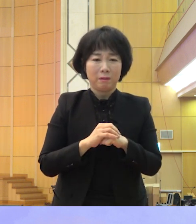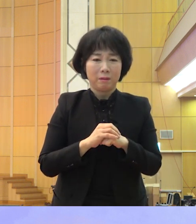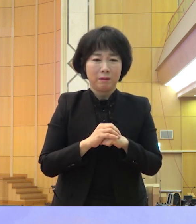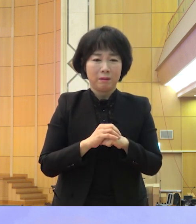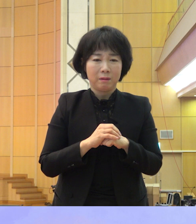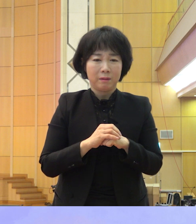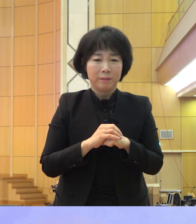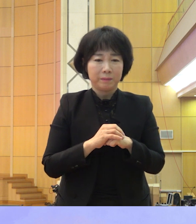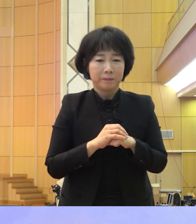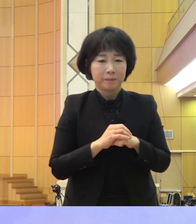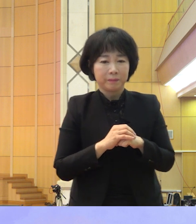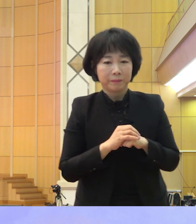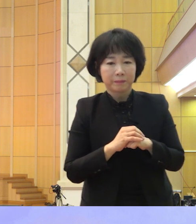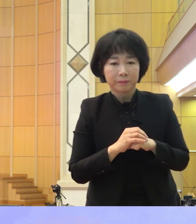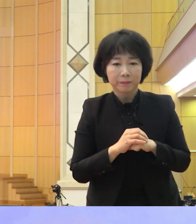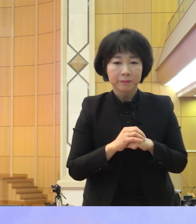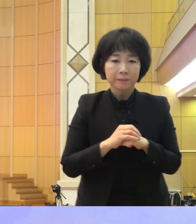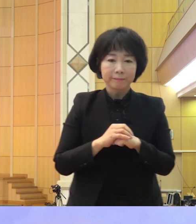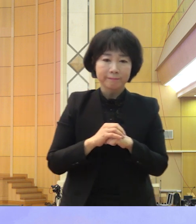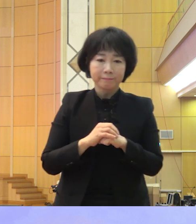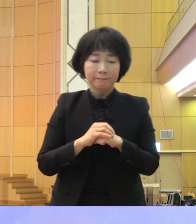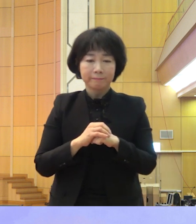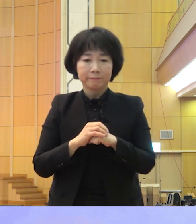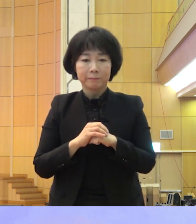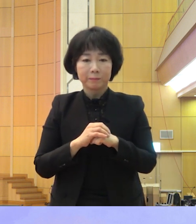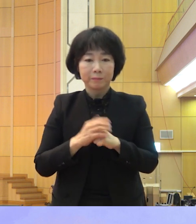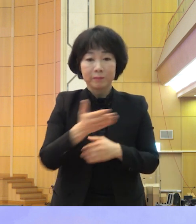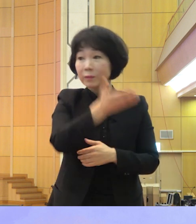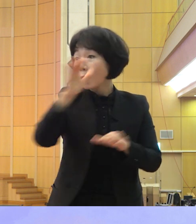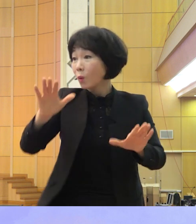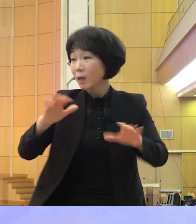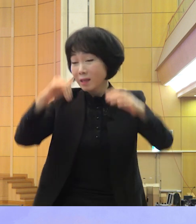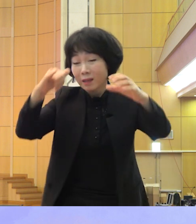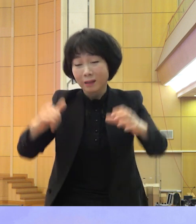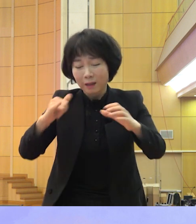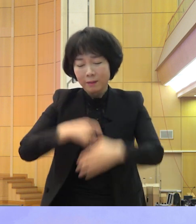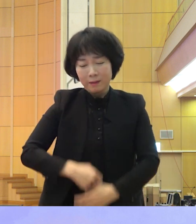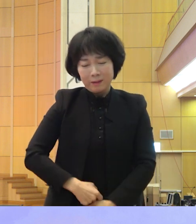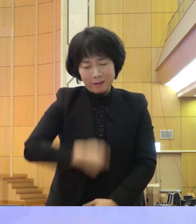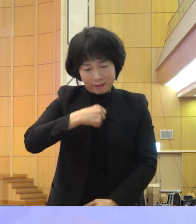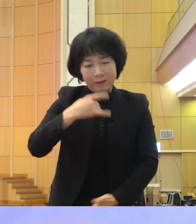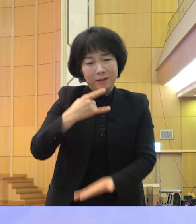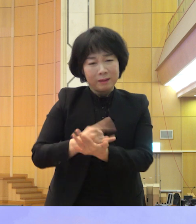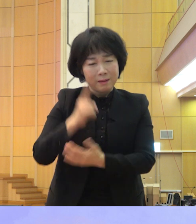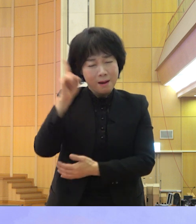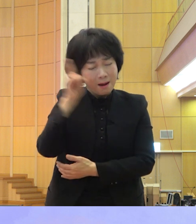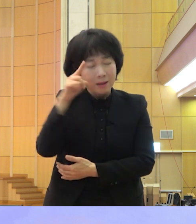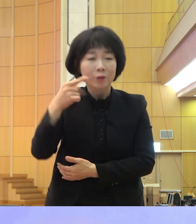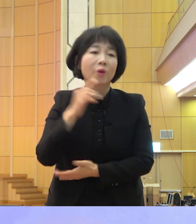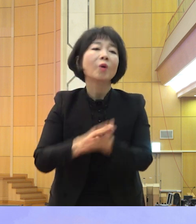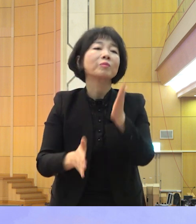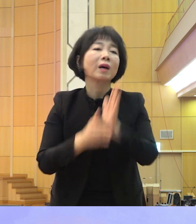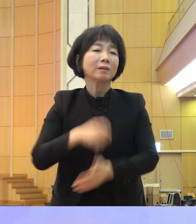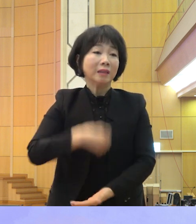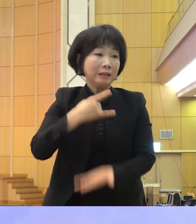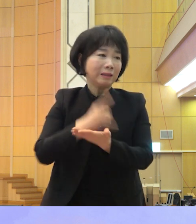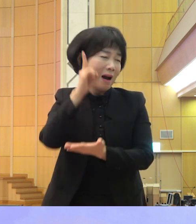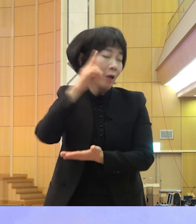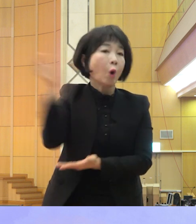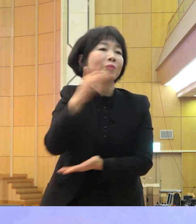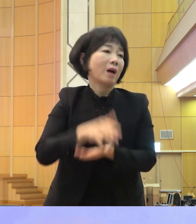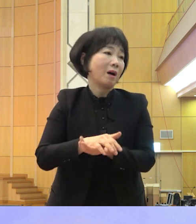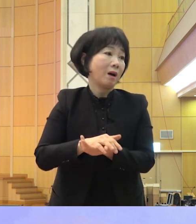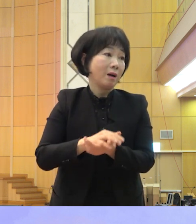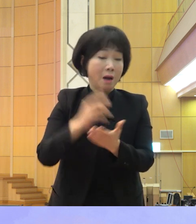그래서 로마서 3장 10절에 이런 말이 있어요. 의인은 없나니 하나도 없다는 거예요. 율법을